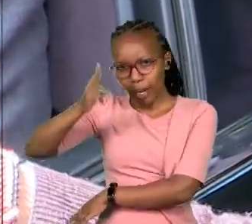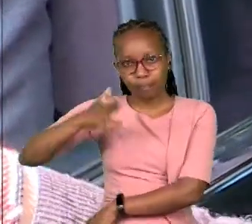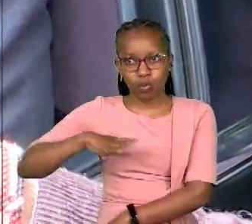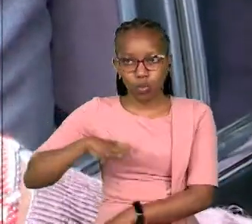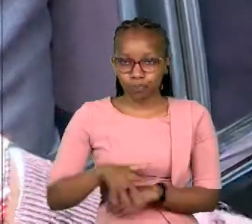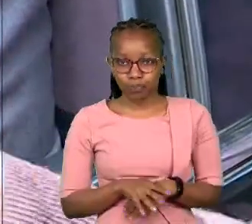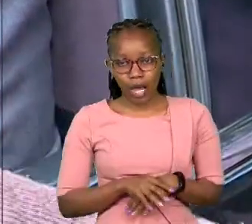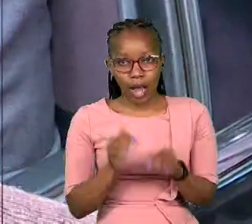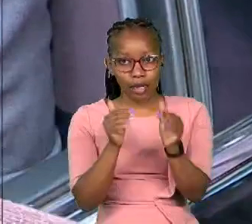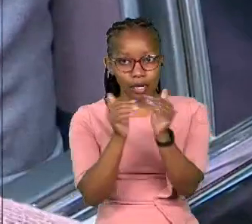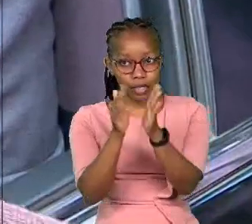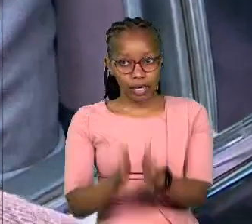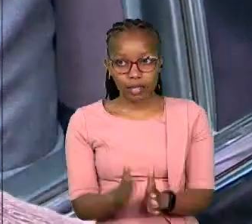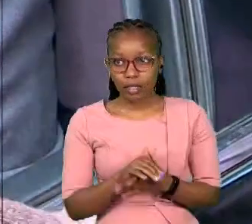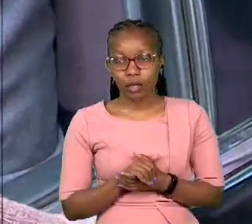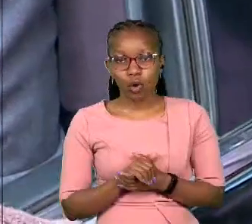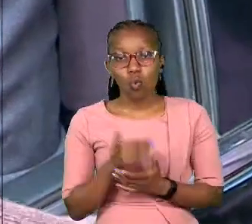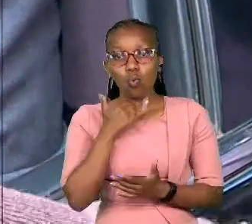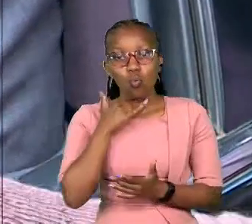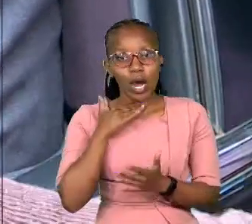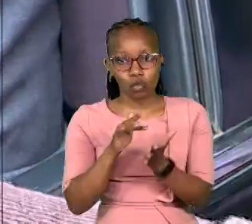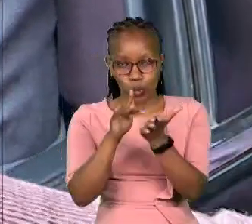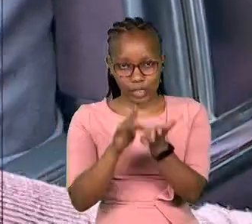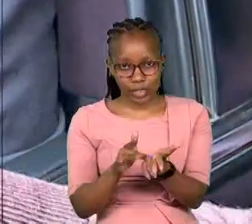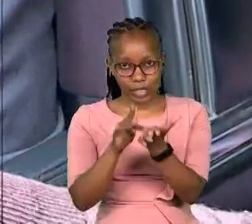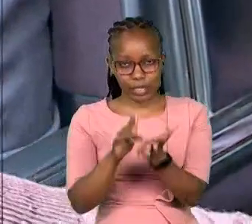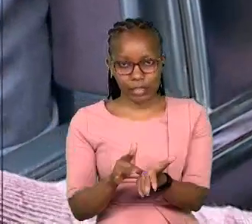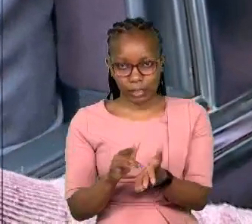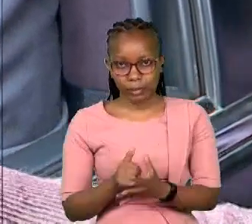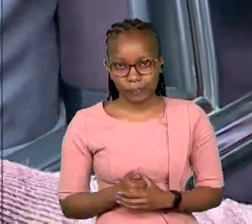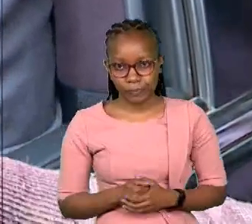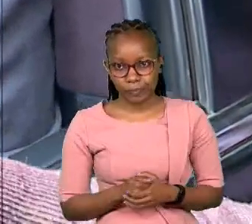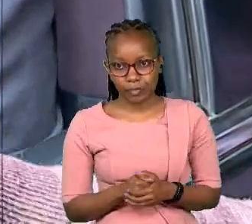viongozi tunataka kusisitiza ya kwamba lazima